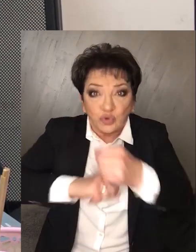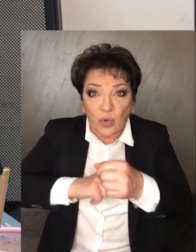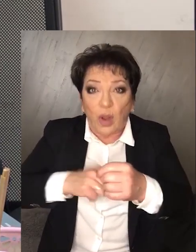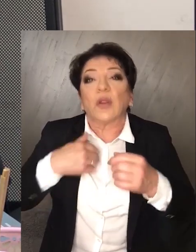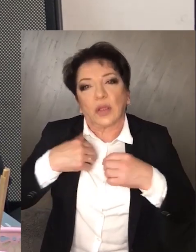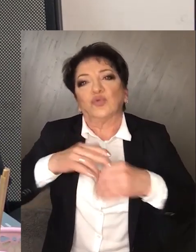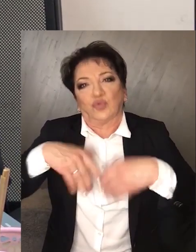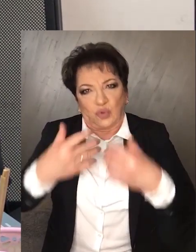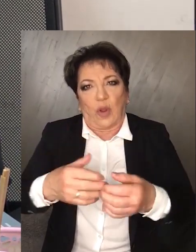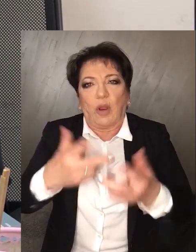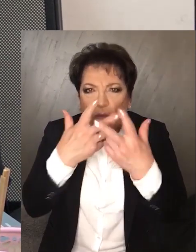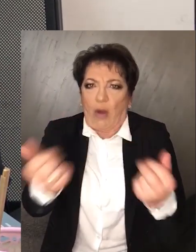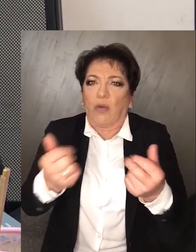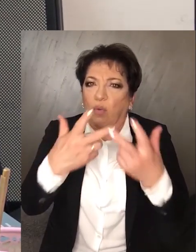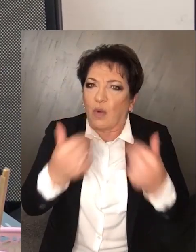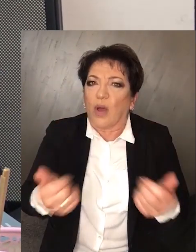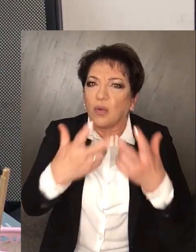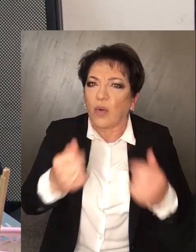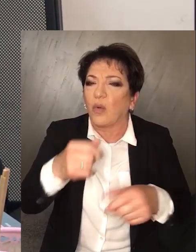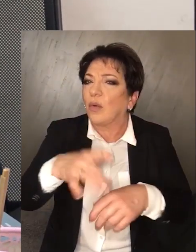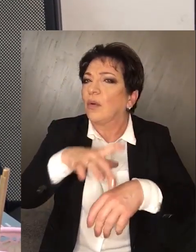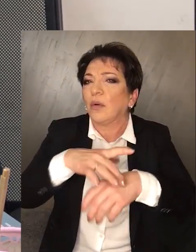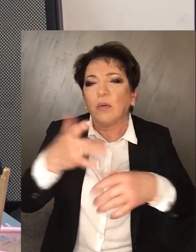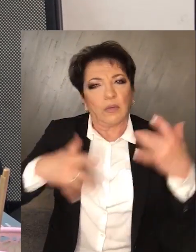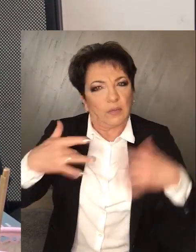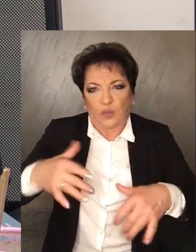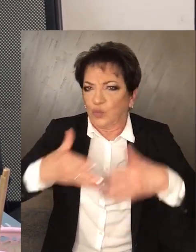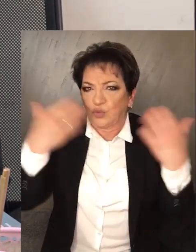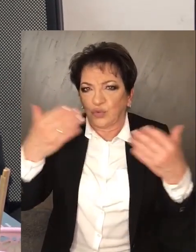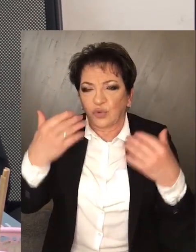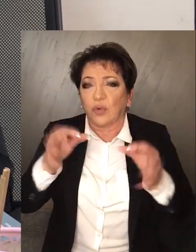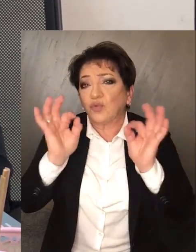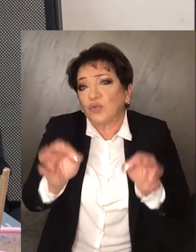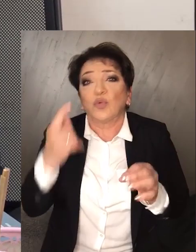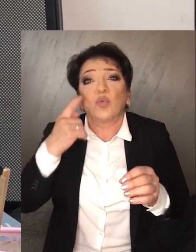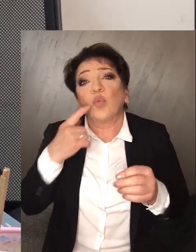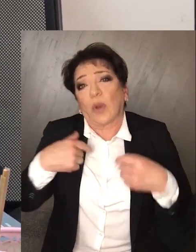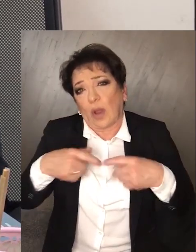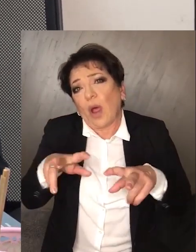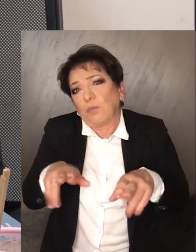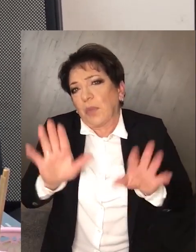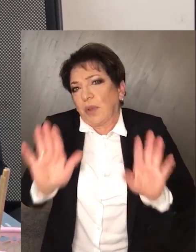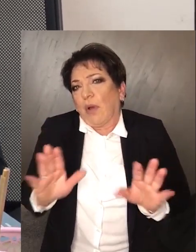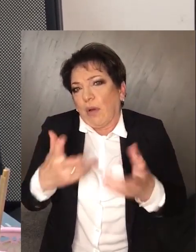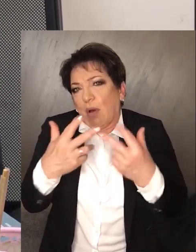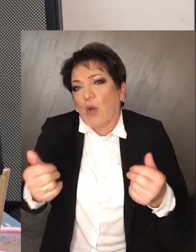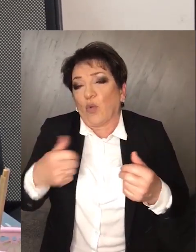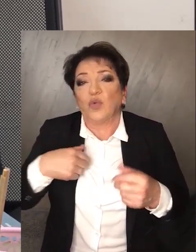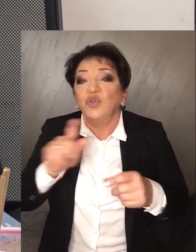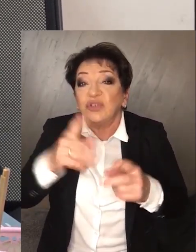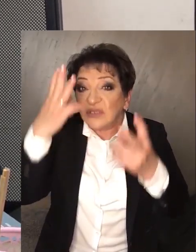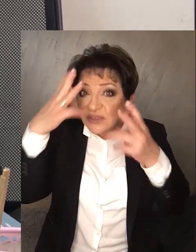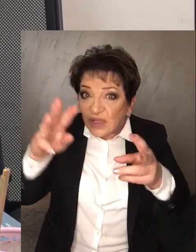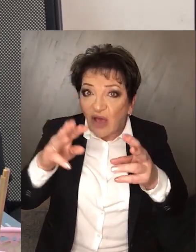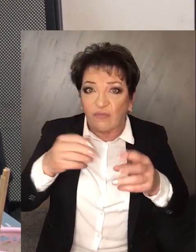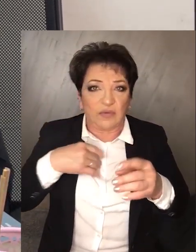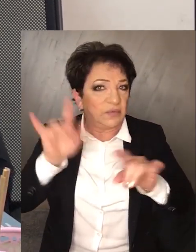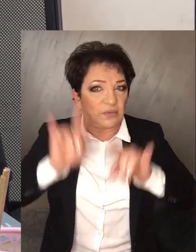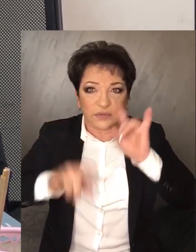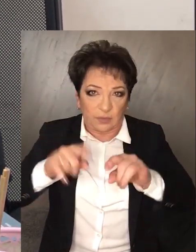ենք, ասում ենք սիրում ենք։ Մենք չարենք, ասում ենք մենք չարենք։ Մենք ասում ենք, մենք փաստում ենք այն, ինչ որ